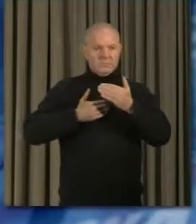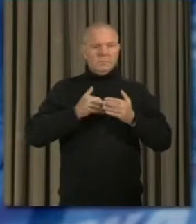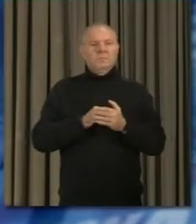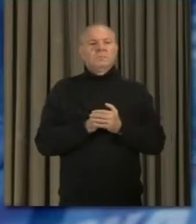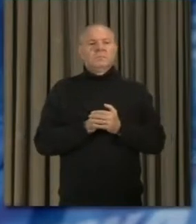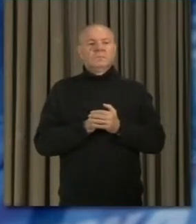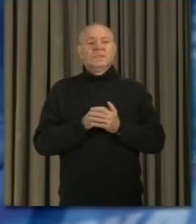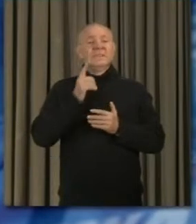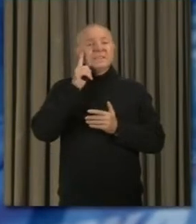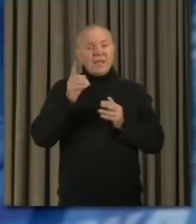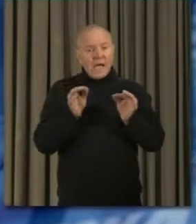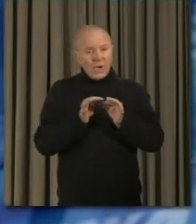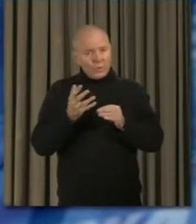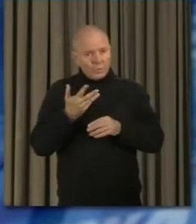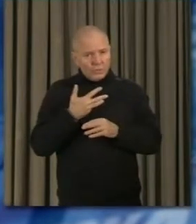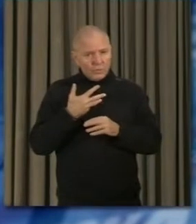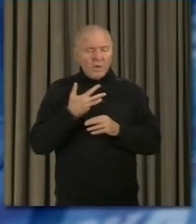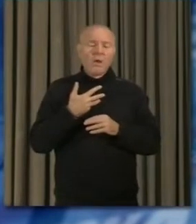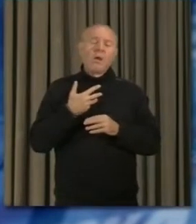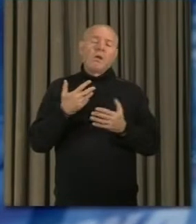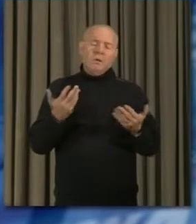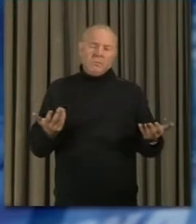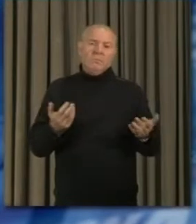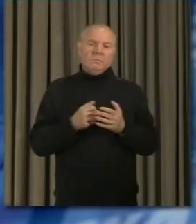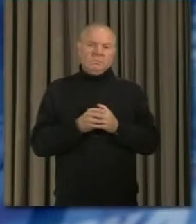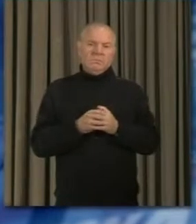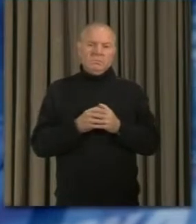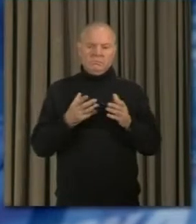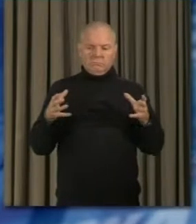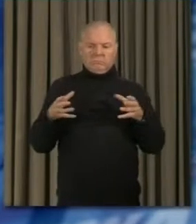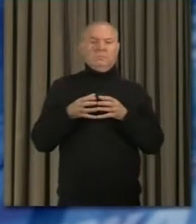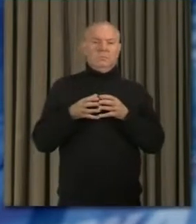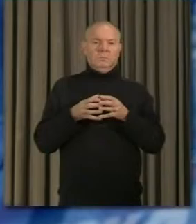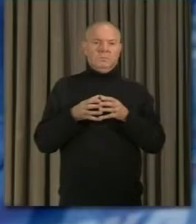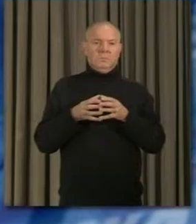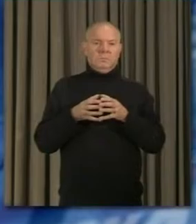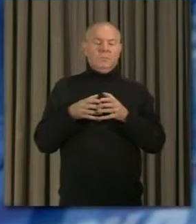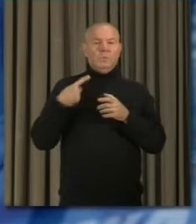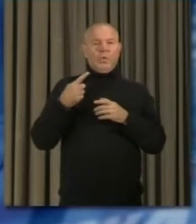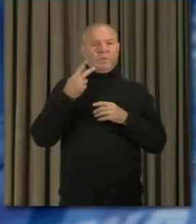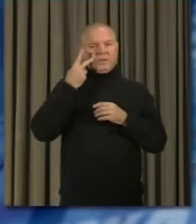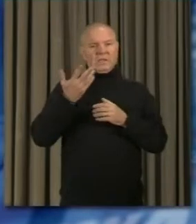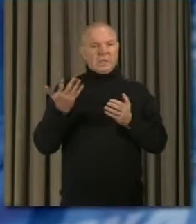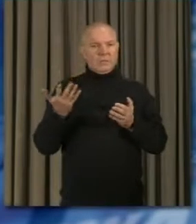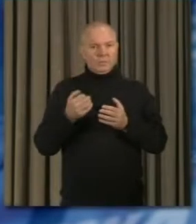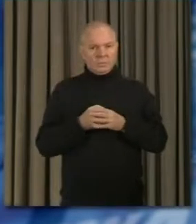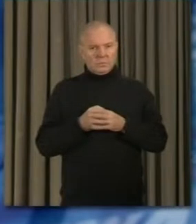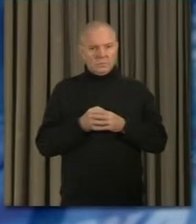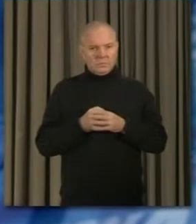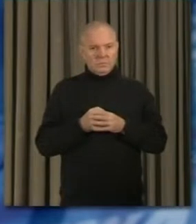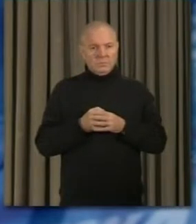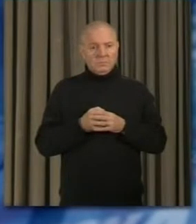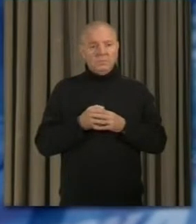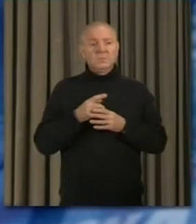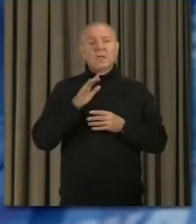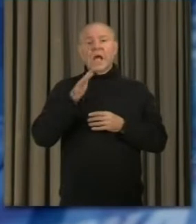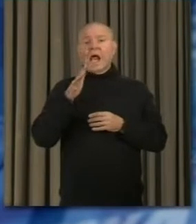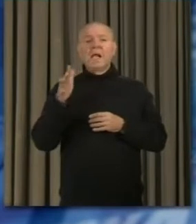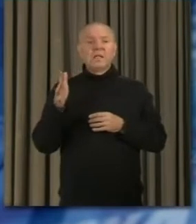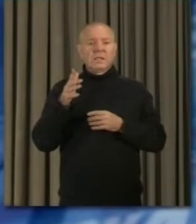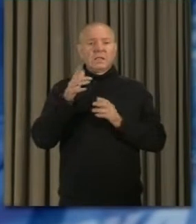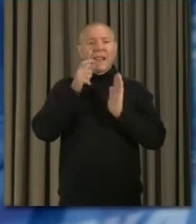Se l'accordo ci sarà, si farà un'azione di coalizione e poi dopo si vedrà rispetto a possibili altre